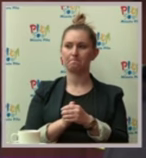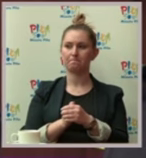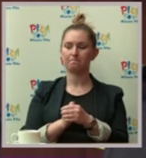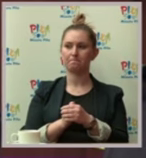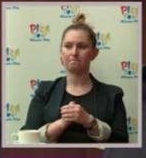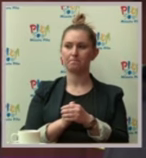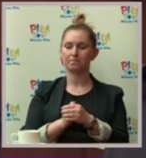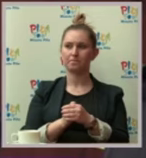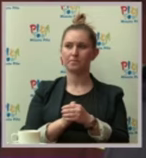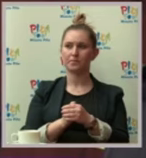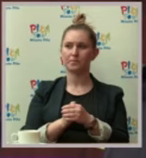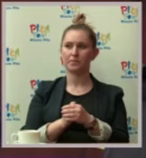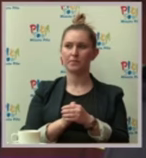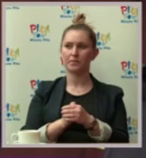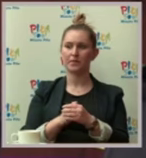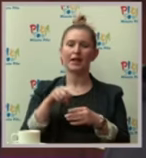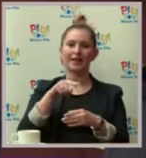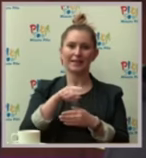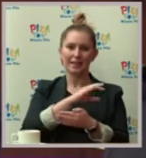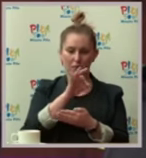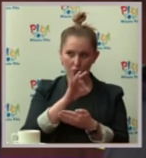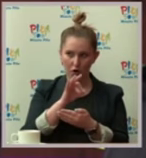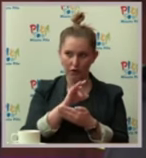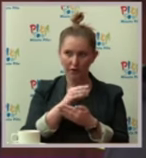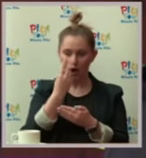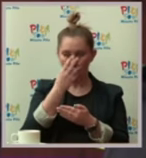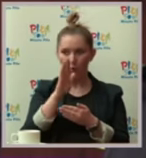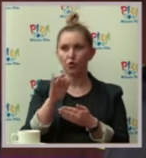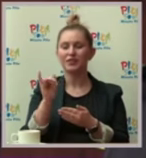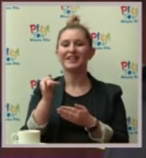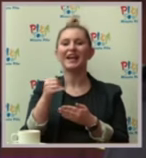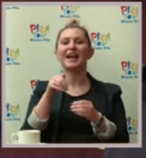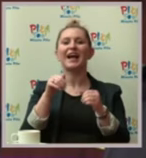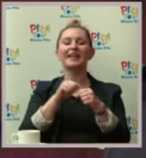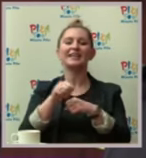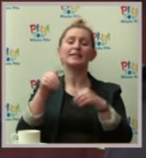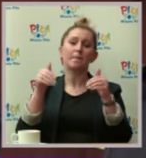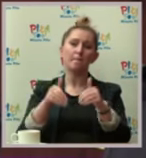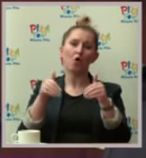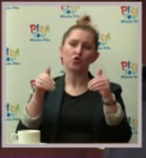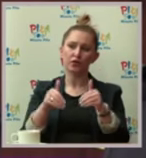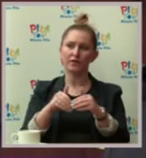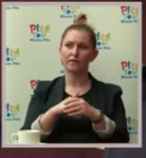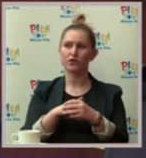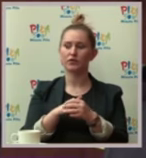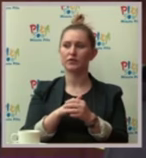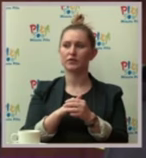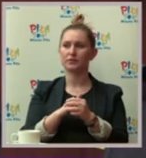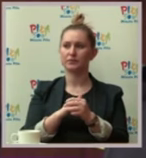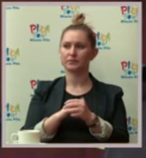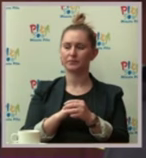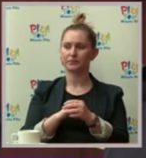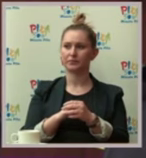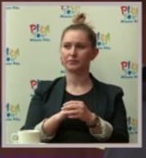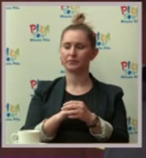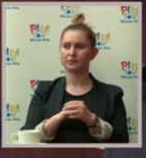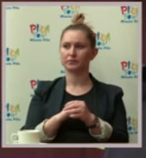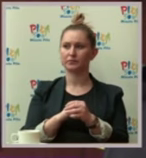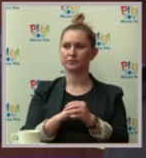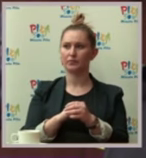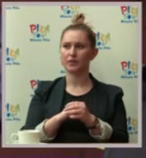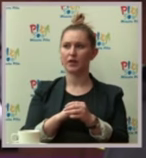przedłożony projekt określa możliwość, natomiast nie określa tej docelowej wielkości.